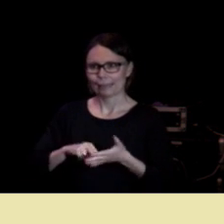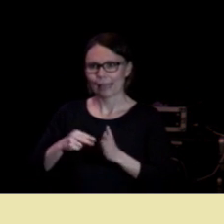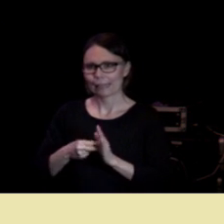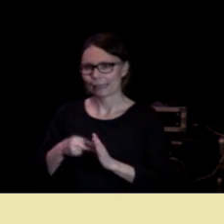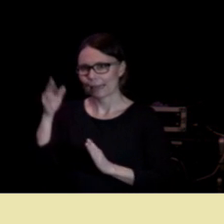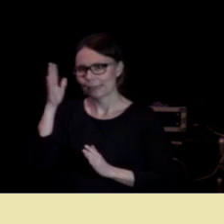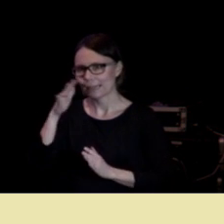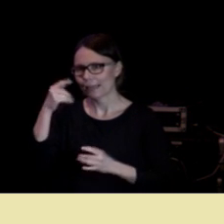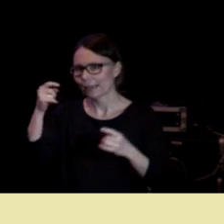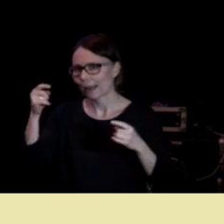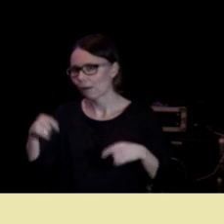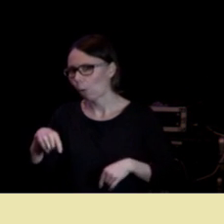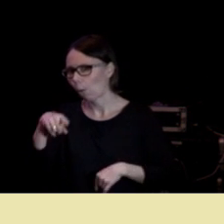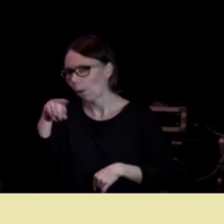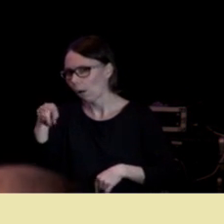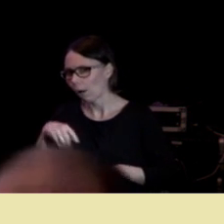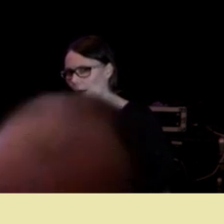nå.